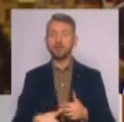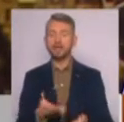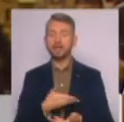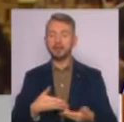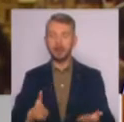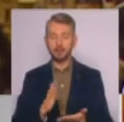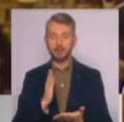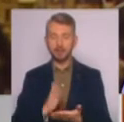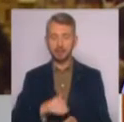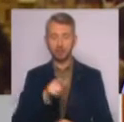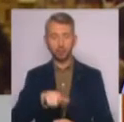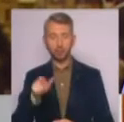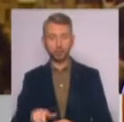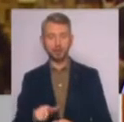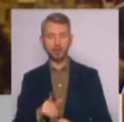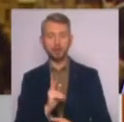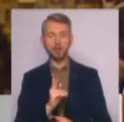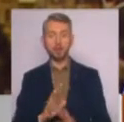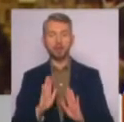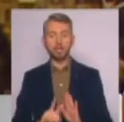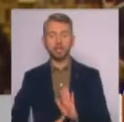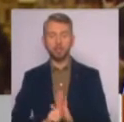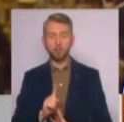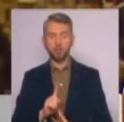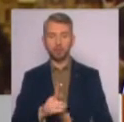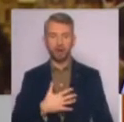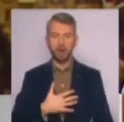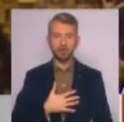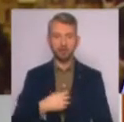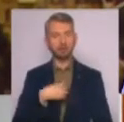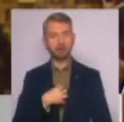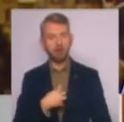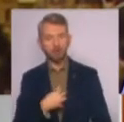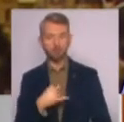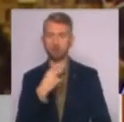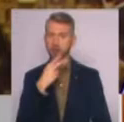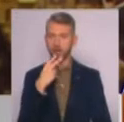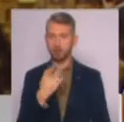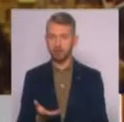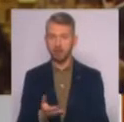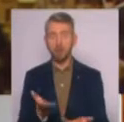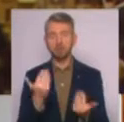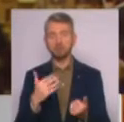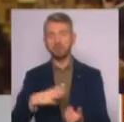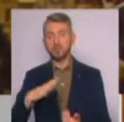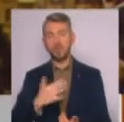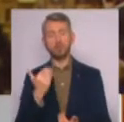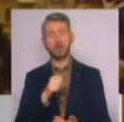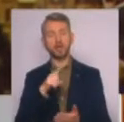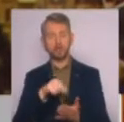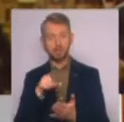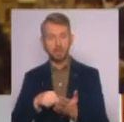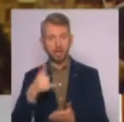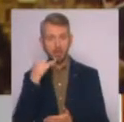є люди, які тільки почали кашляти, кашлюють та палять. Чекаємо ваших запитань. Телефон